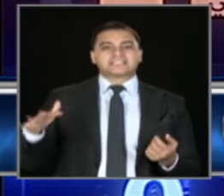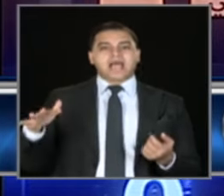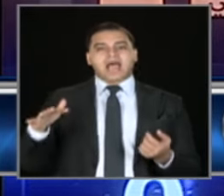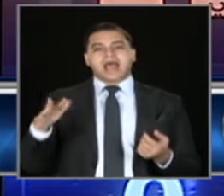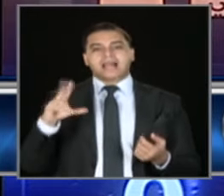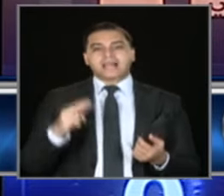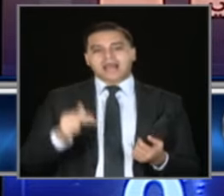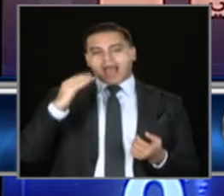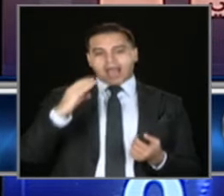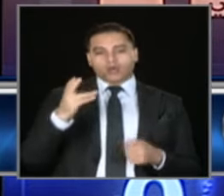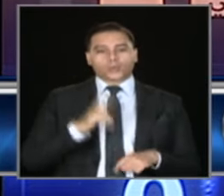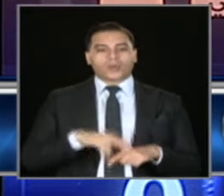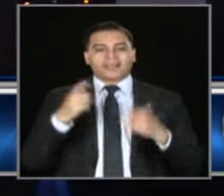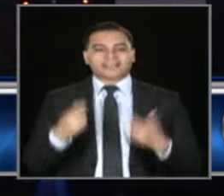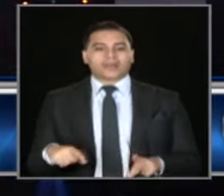هي؟